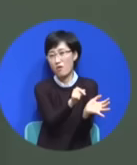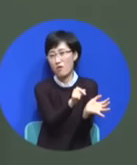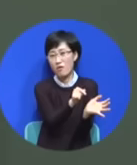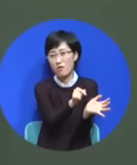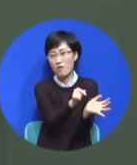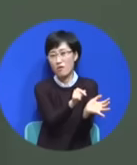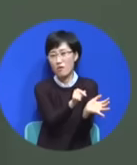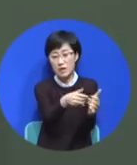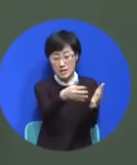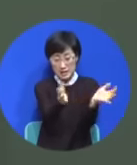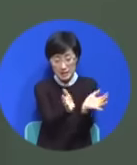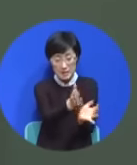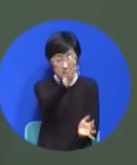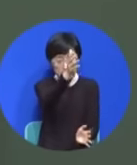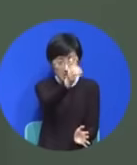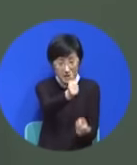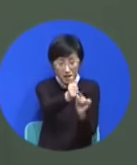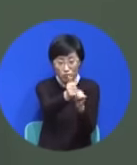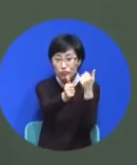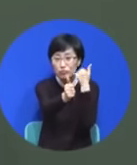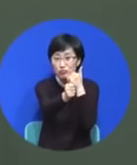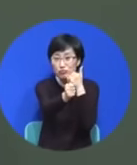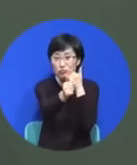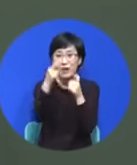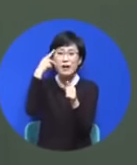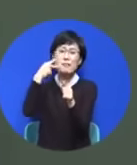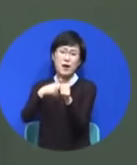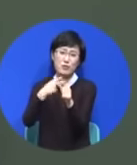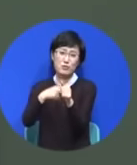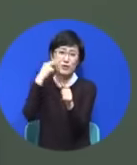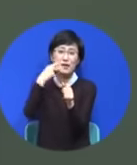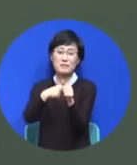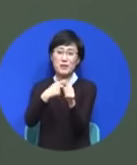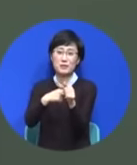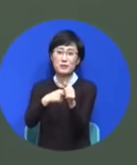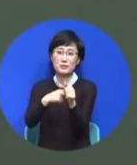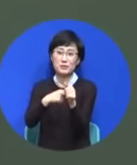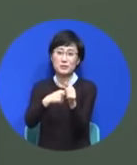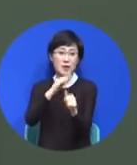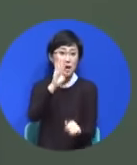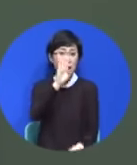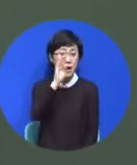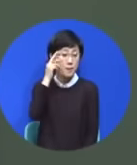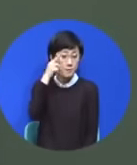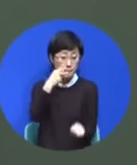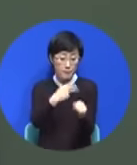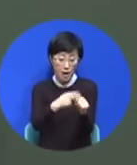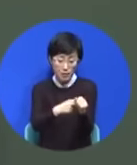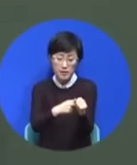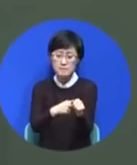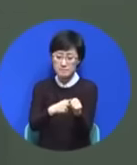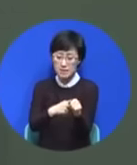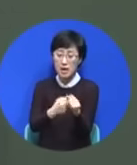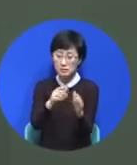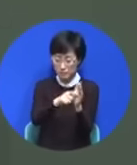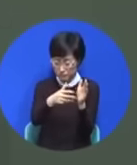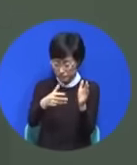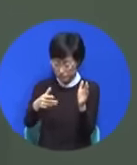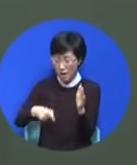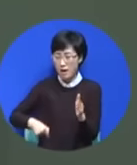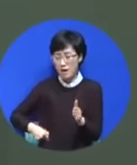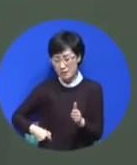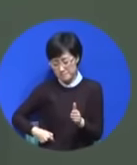했어요 팀장이 바울이 근데이 바울이 회개하고